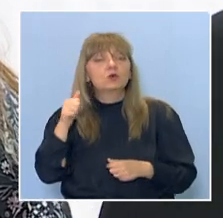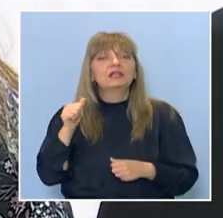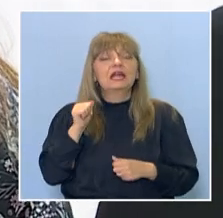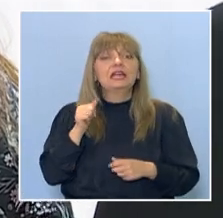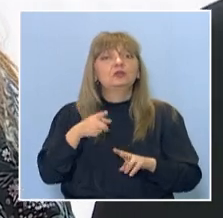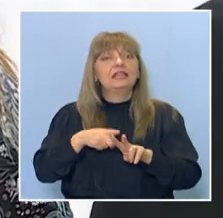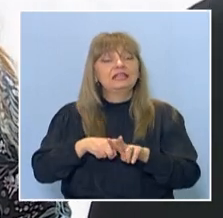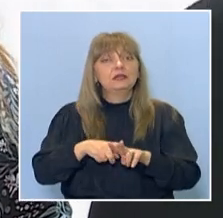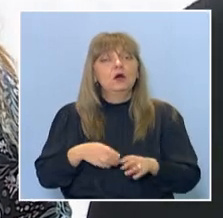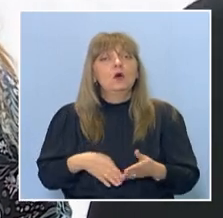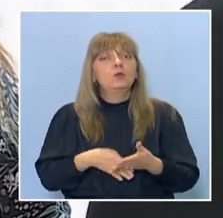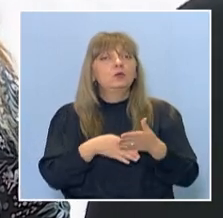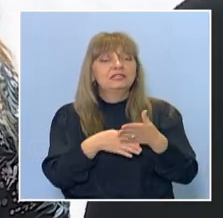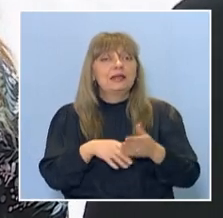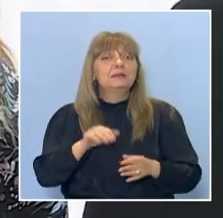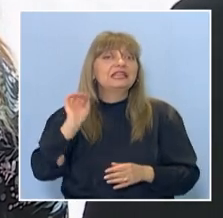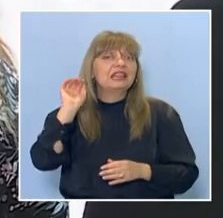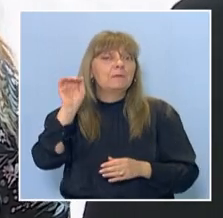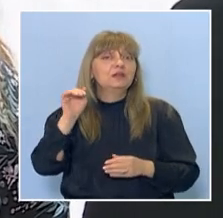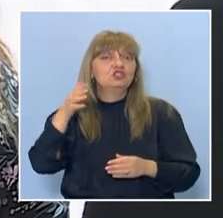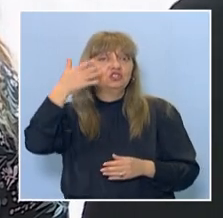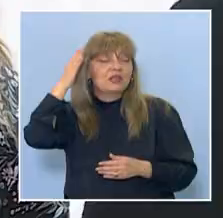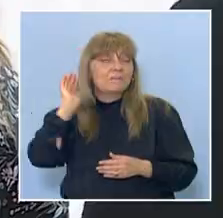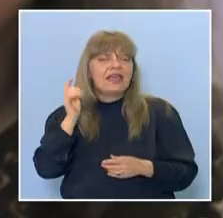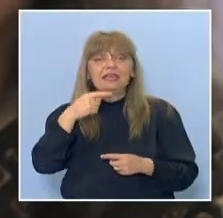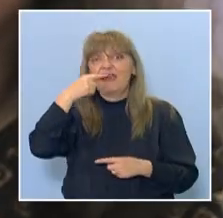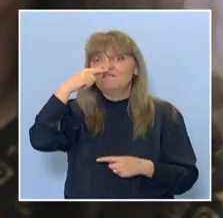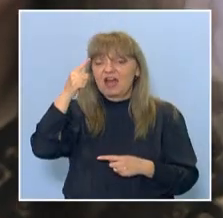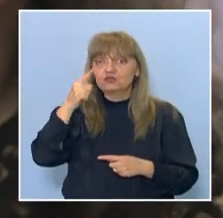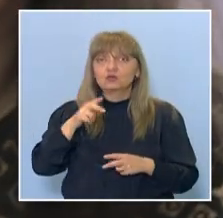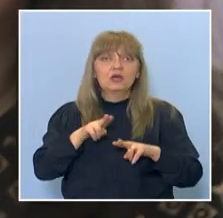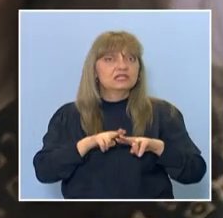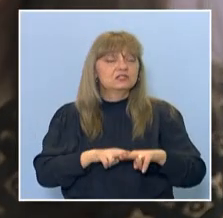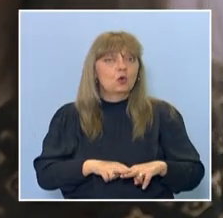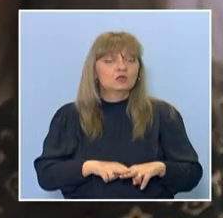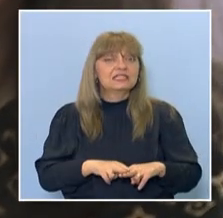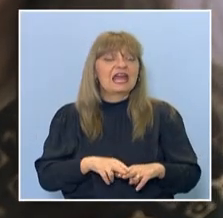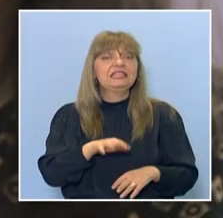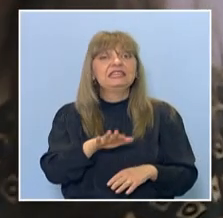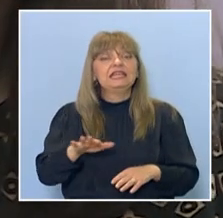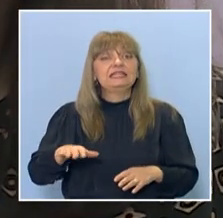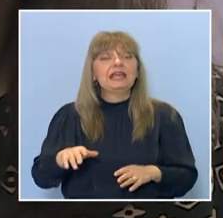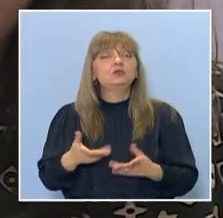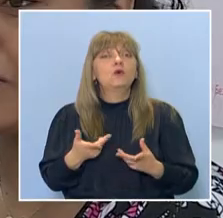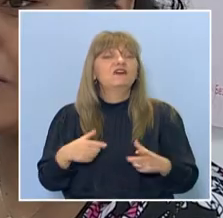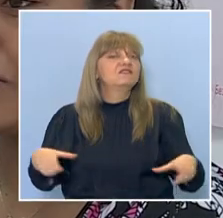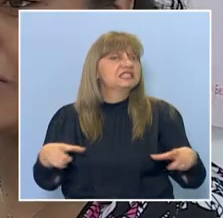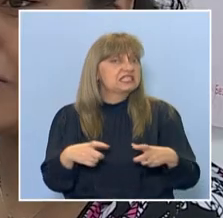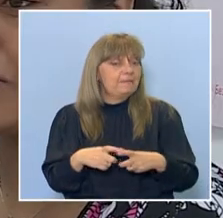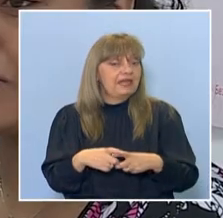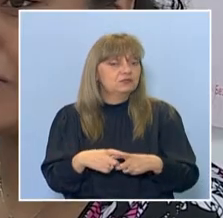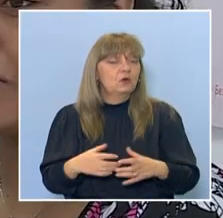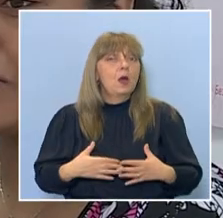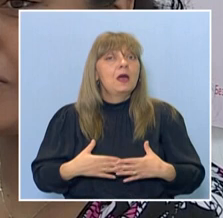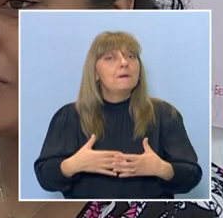Иванова, подкрепата на бъдещите майки е изключително важно, за да остане детето в биологичното семейство. С